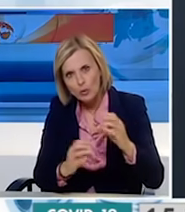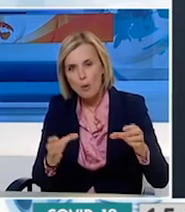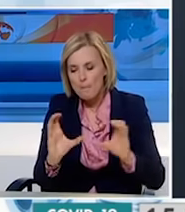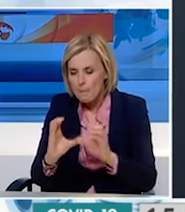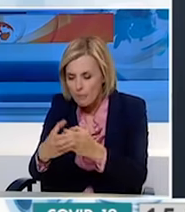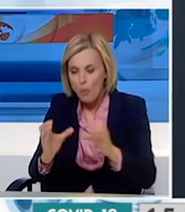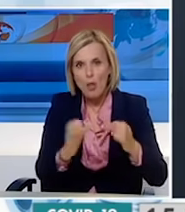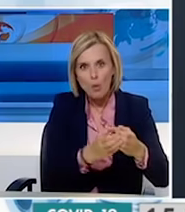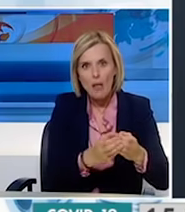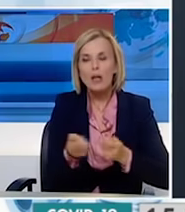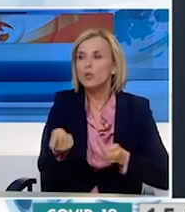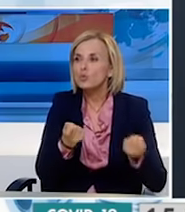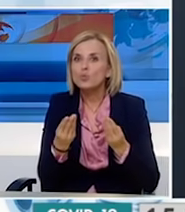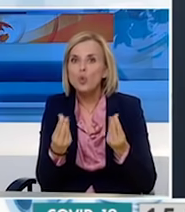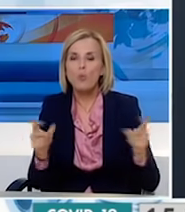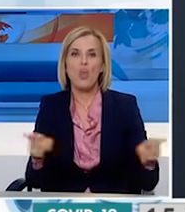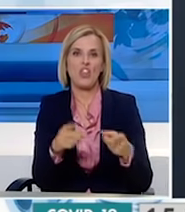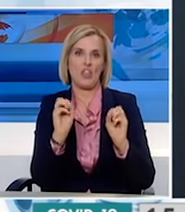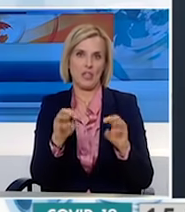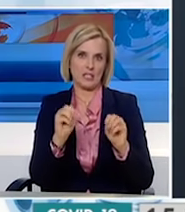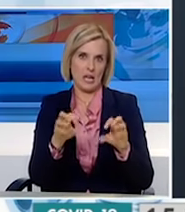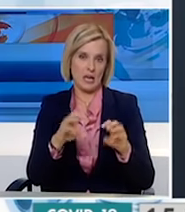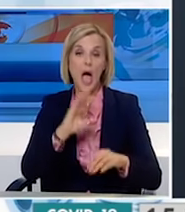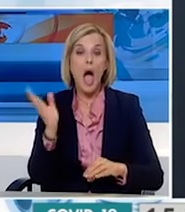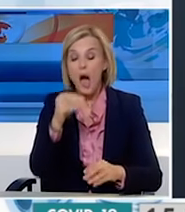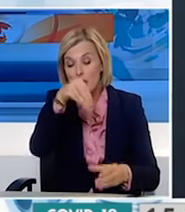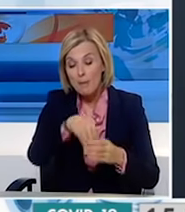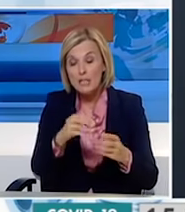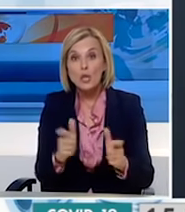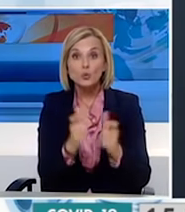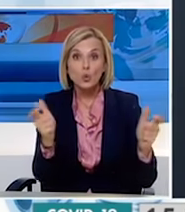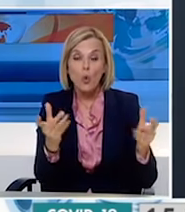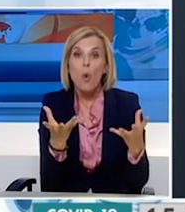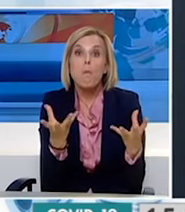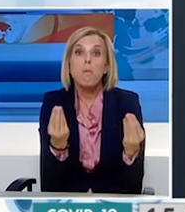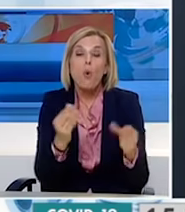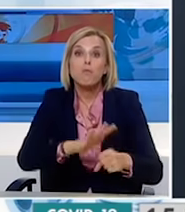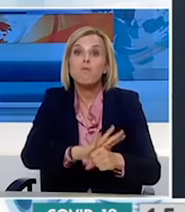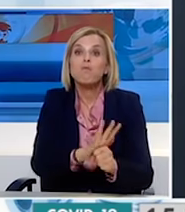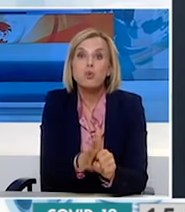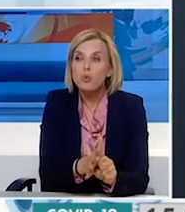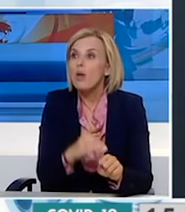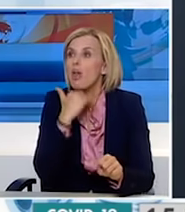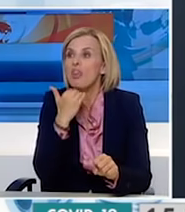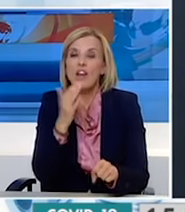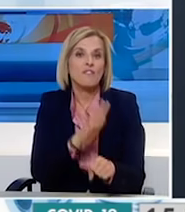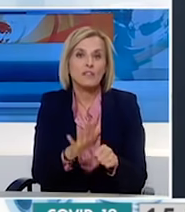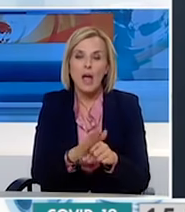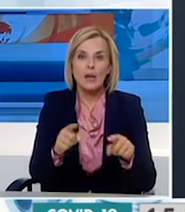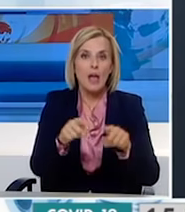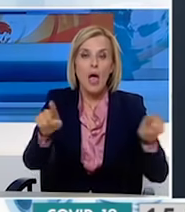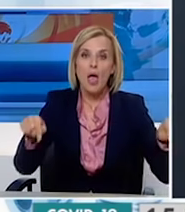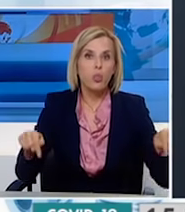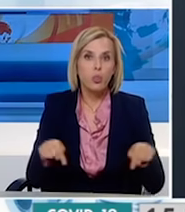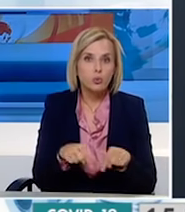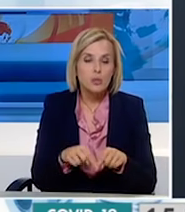εκ περιτροπής στη διδασκαλία. Εφόσον σε κάποια σχολική μονάδα πλεονάζουν κατάλληλες, ιδίως για την τήρηση αποστάσεων μεταξύ των